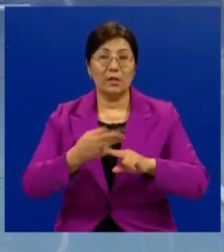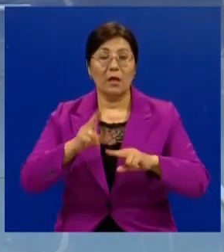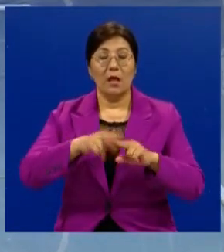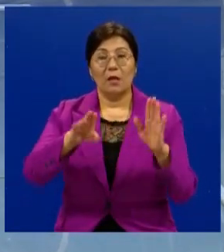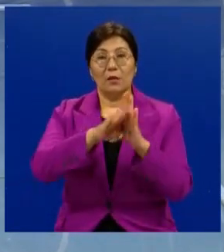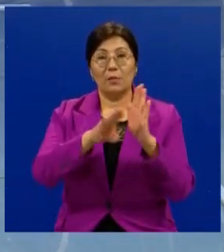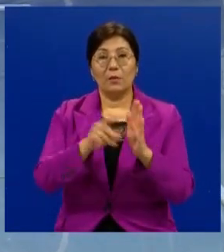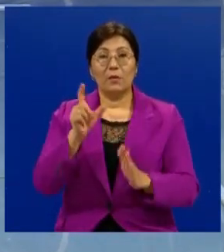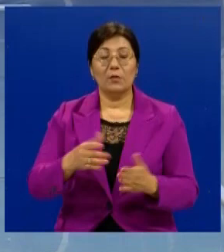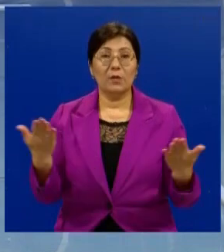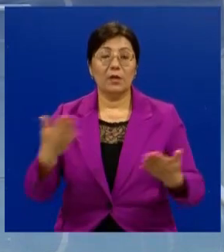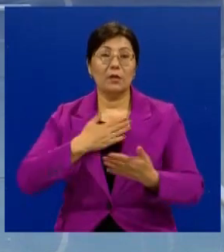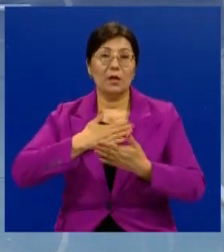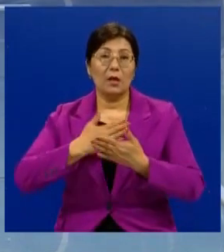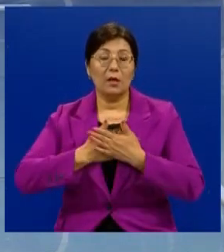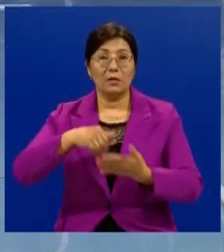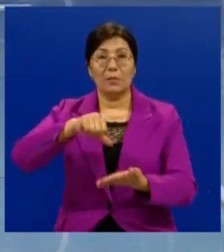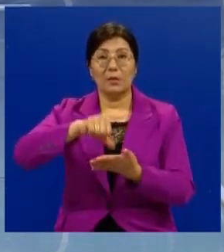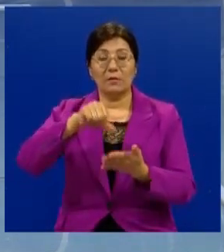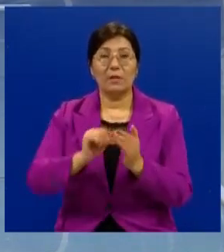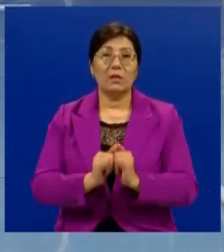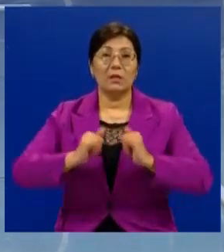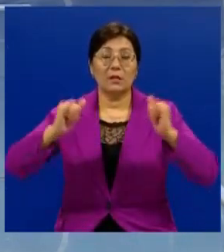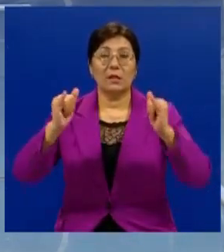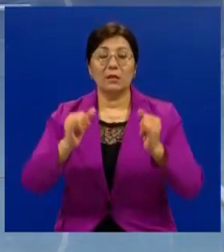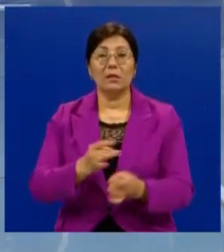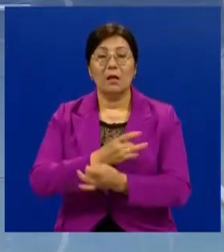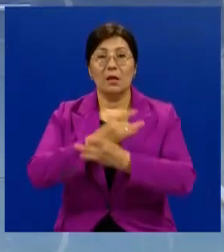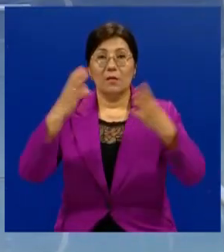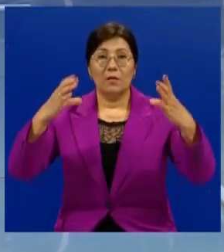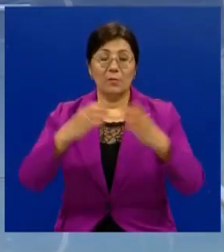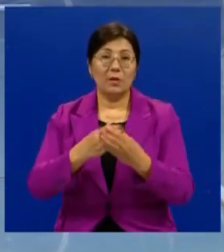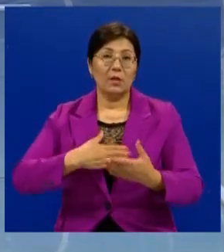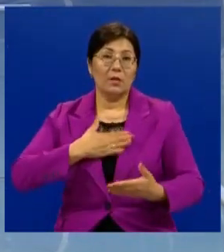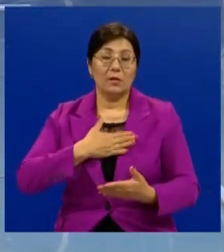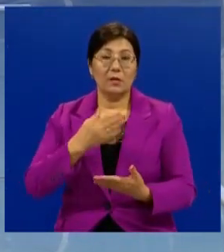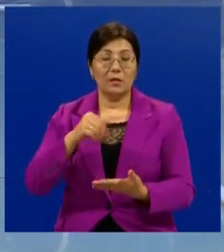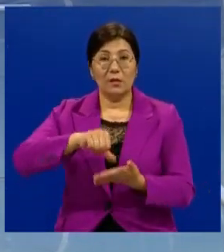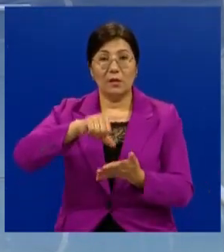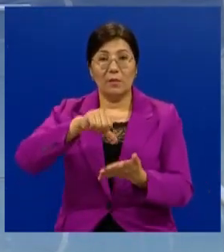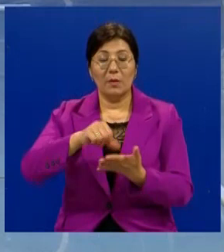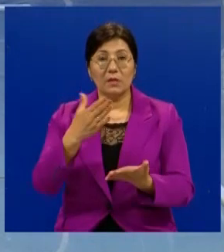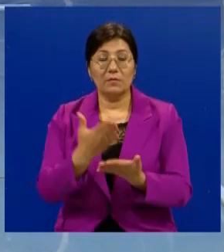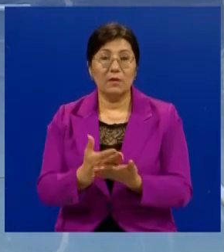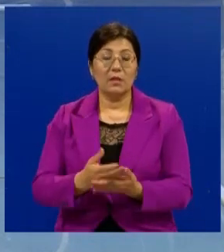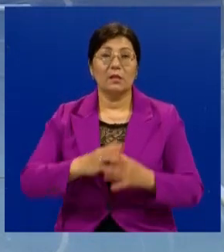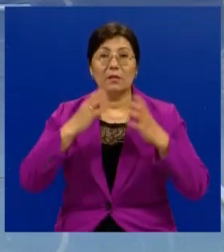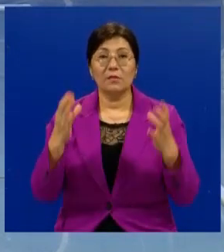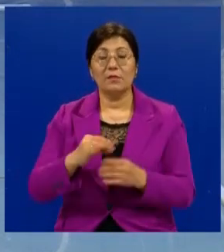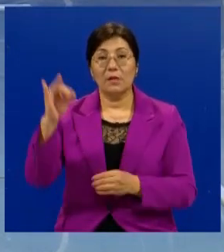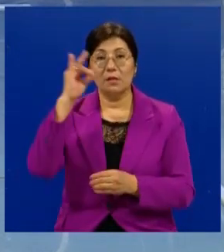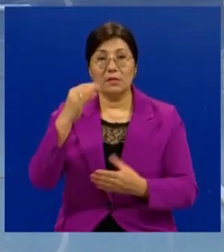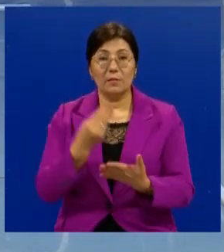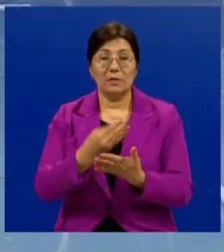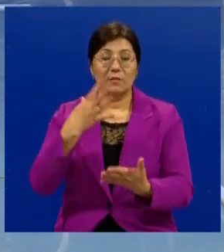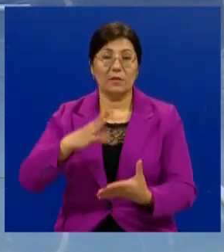перечень людей, которые активно задействованы в развитии сферы культуры. Они играют важнейшую роль в сохранении культурно-исторических ценностей и в